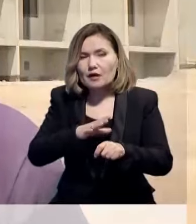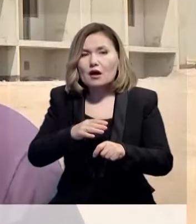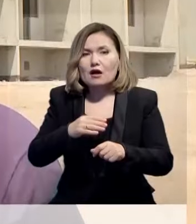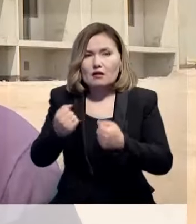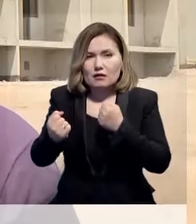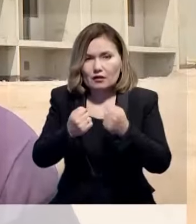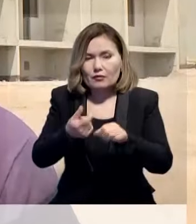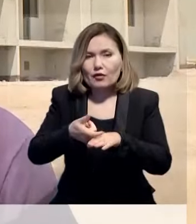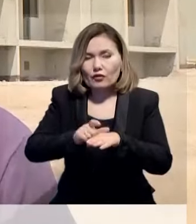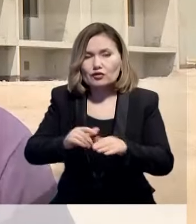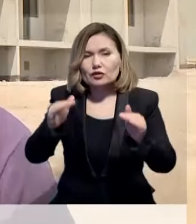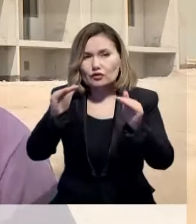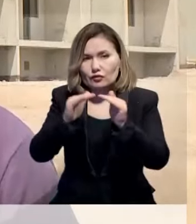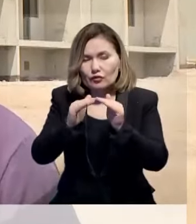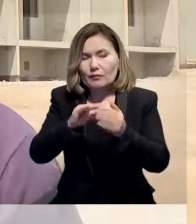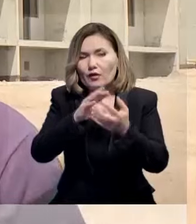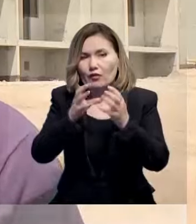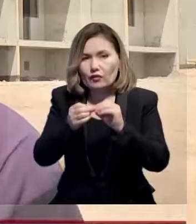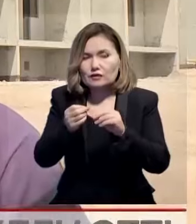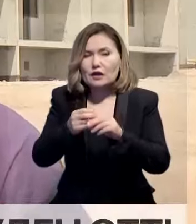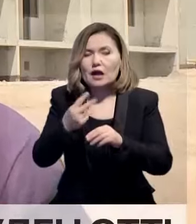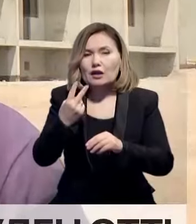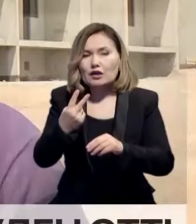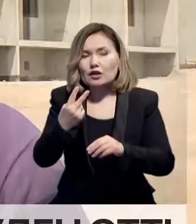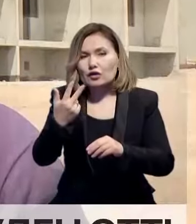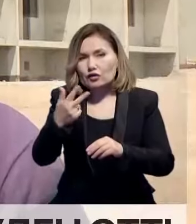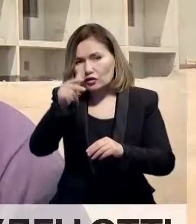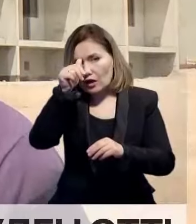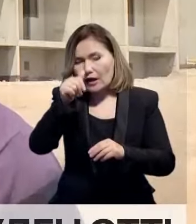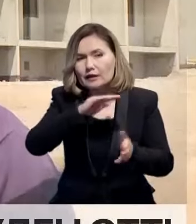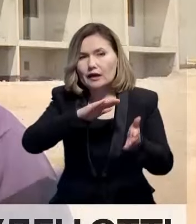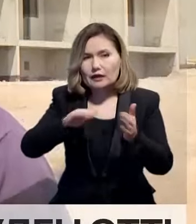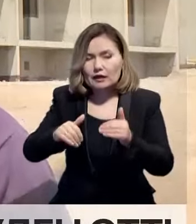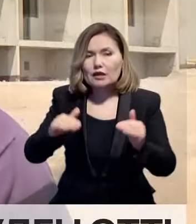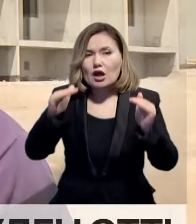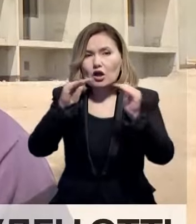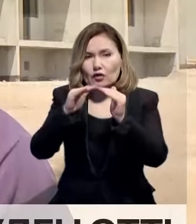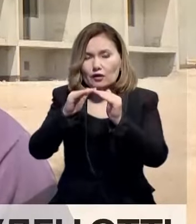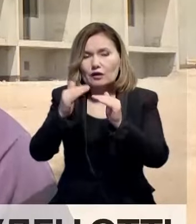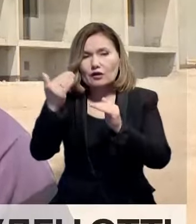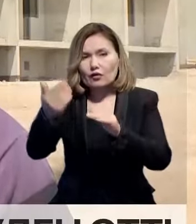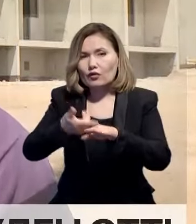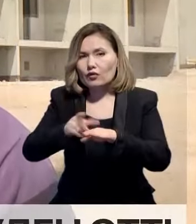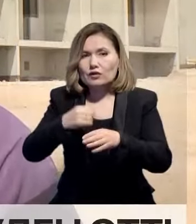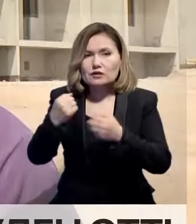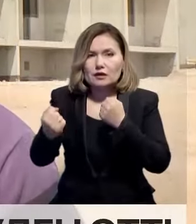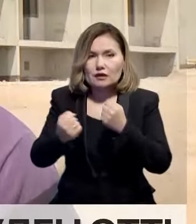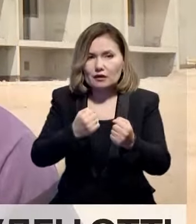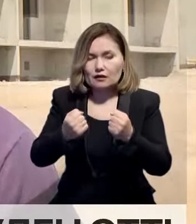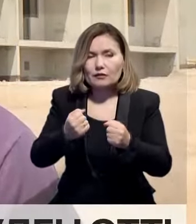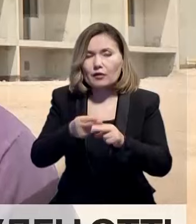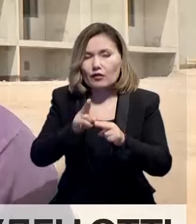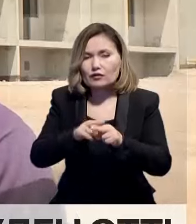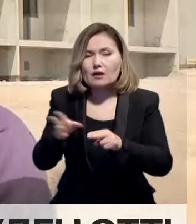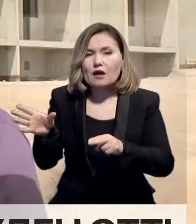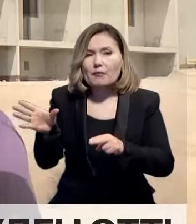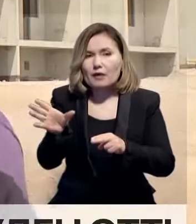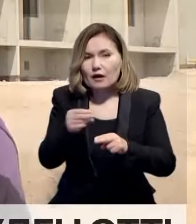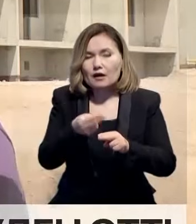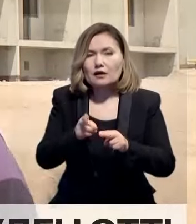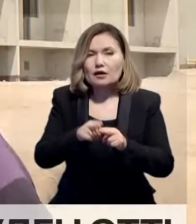кейін 2-3 ай уақыт кетеді. Мына бүкіл жасалынған мына ғимараттың ішінде 100-ден аса датчиктер орналасқан.